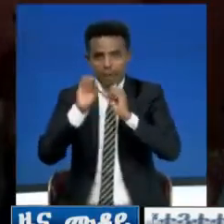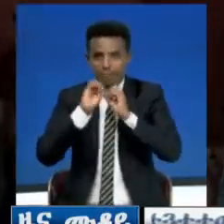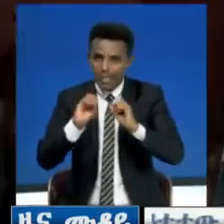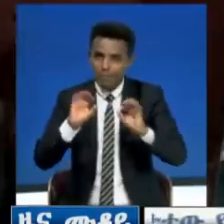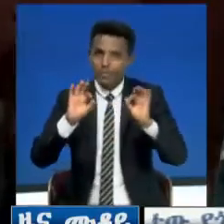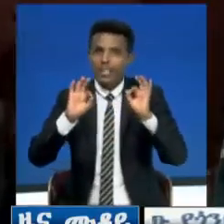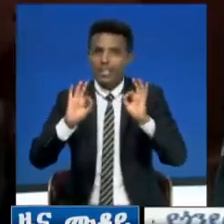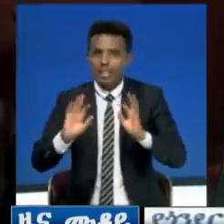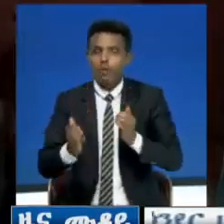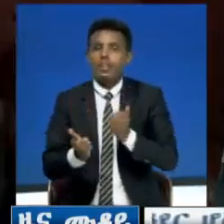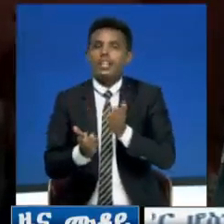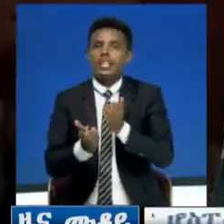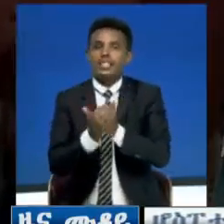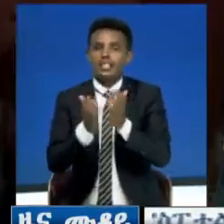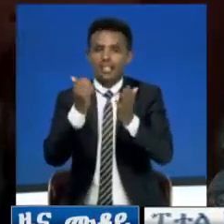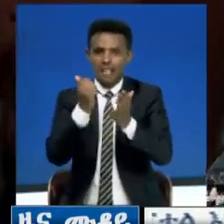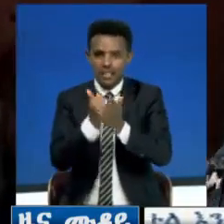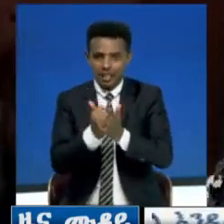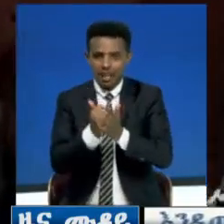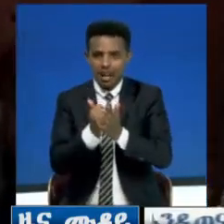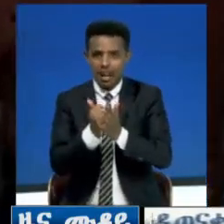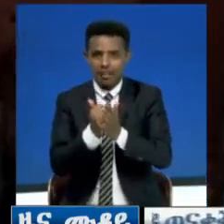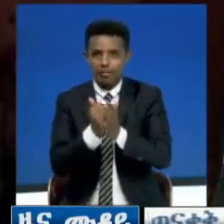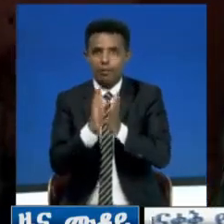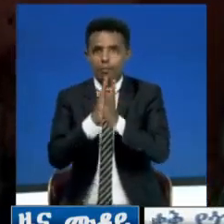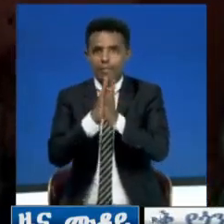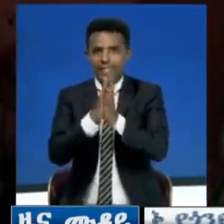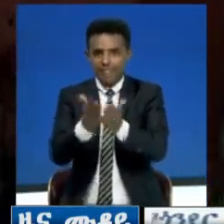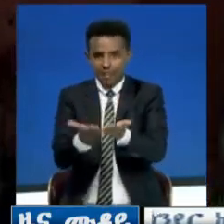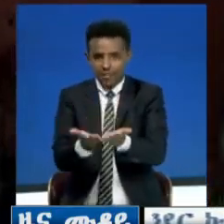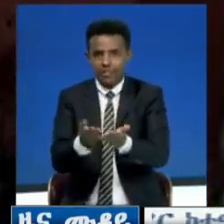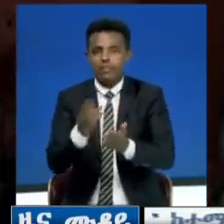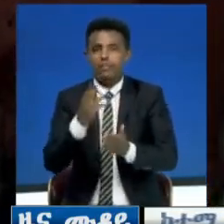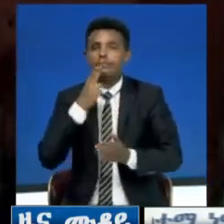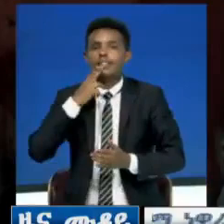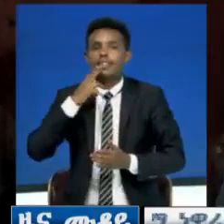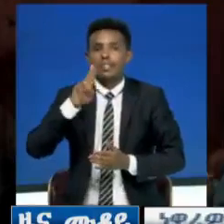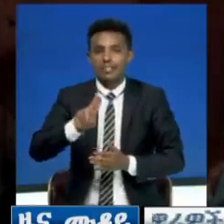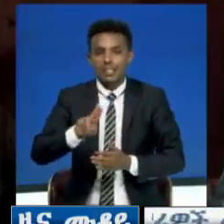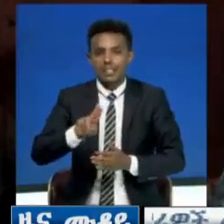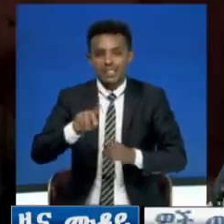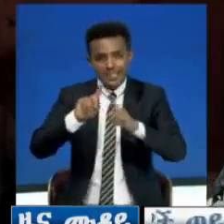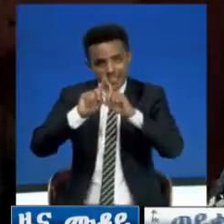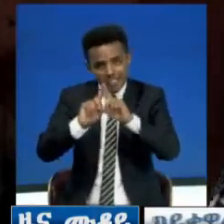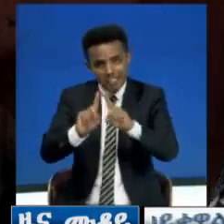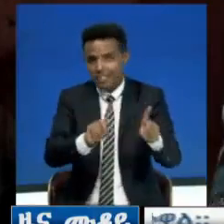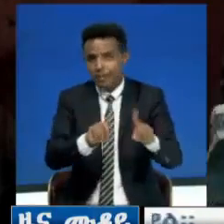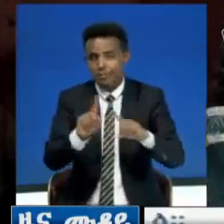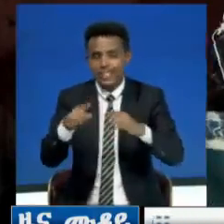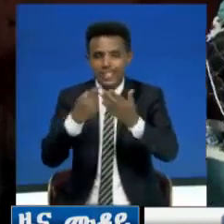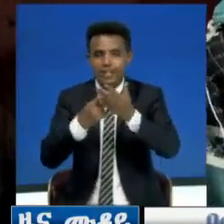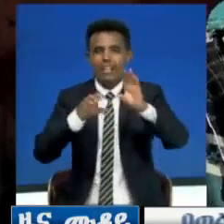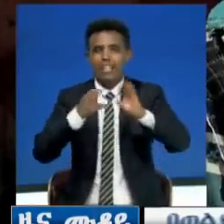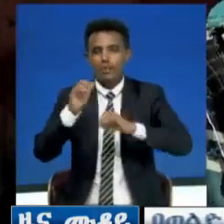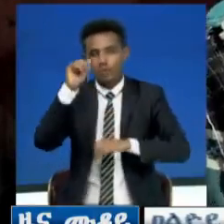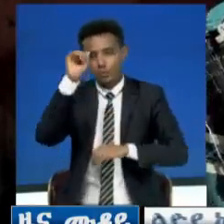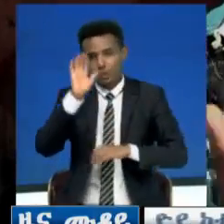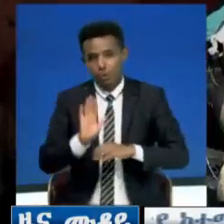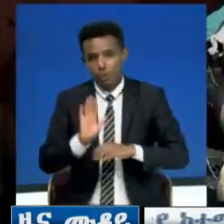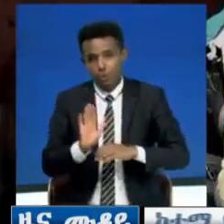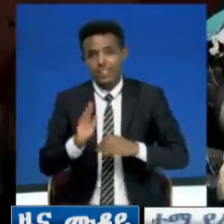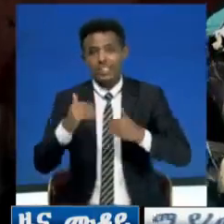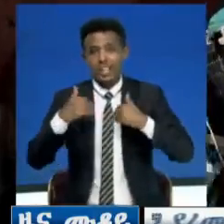እንዲረዳ ኪታባችንን መጽሐፋችንም ያዛል። ግን ይህንን የሚያደርጉ ሰዎች ካሉ